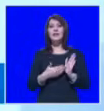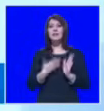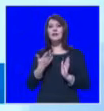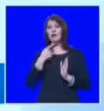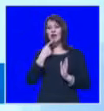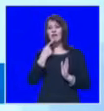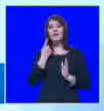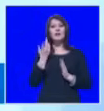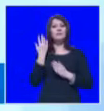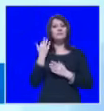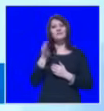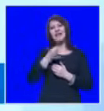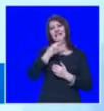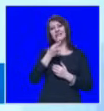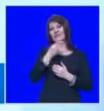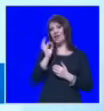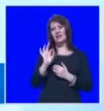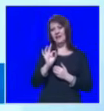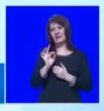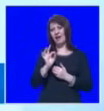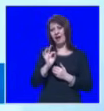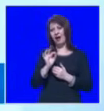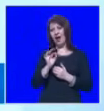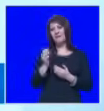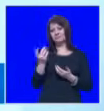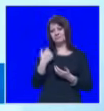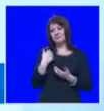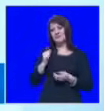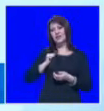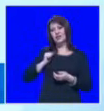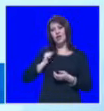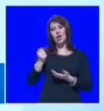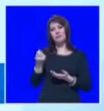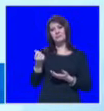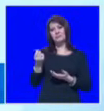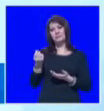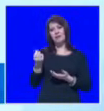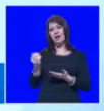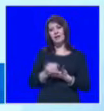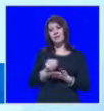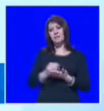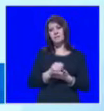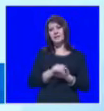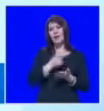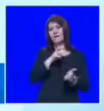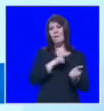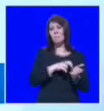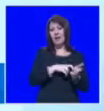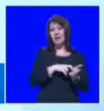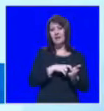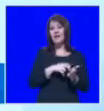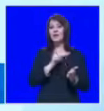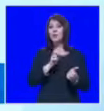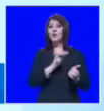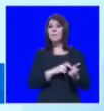изтъкнах, традиционализма в държането на спестяния в банките, всъщност помага на банките да успяват да